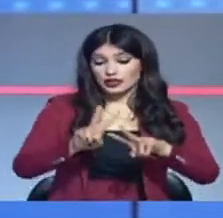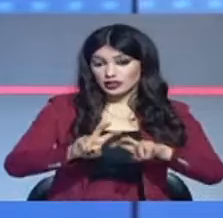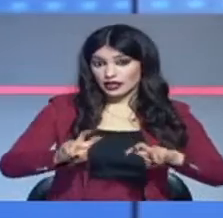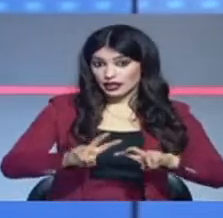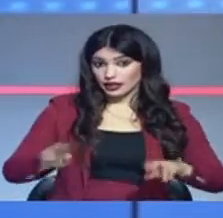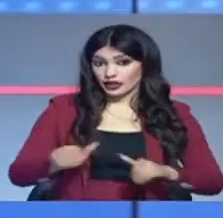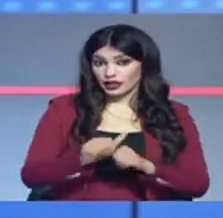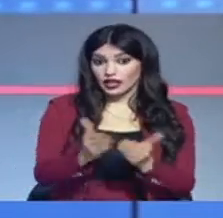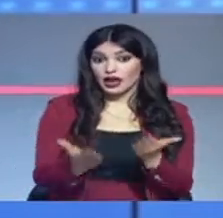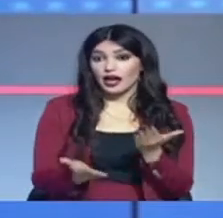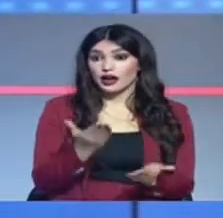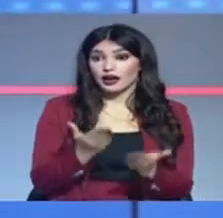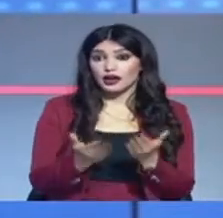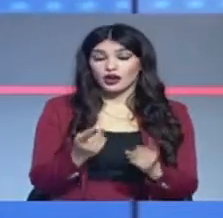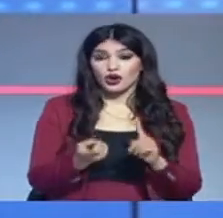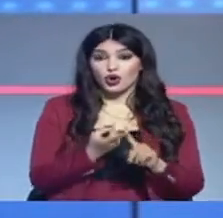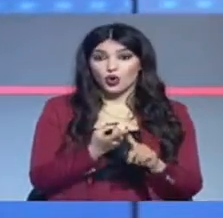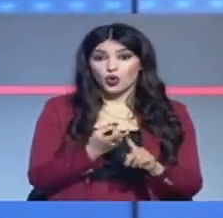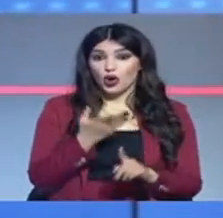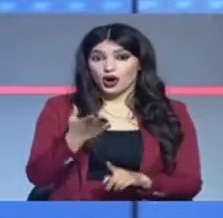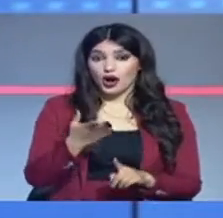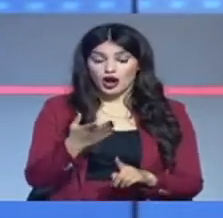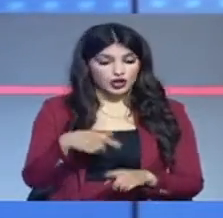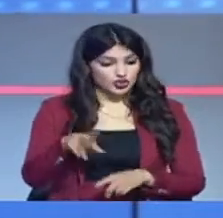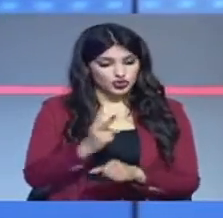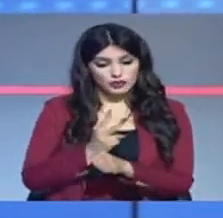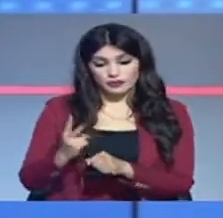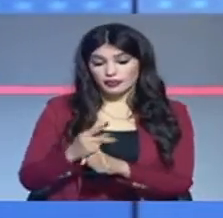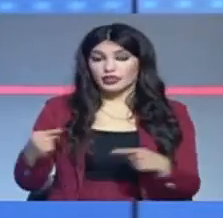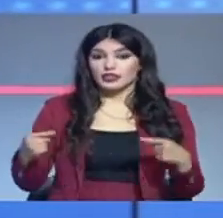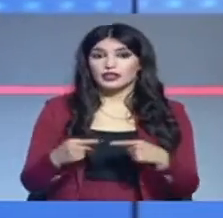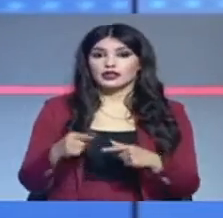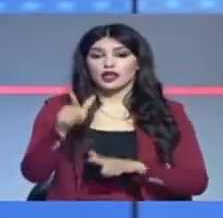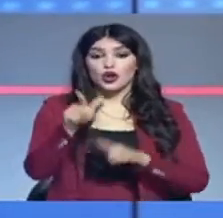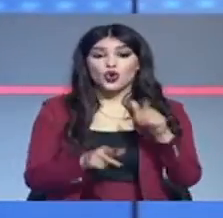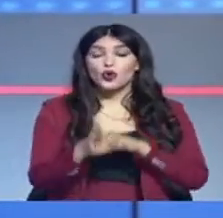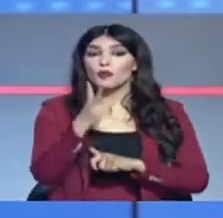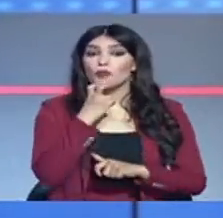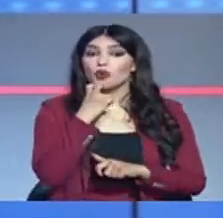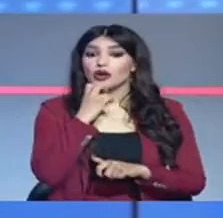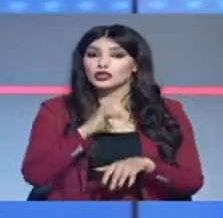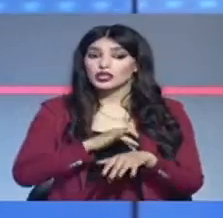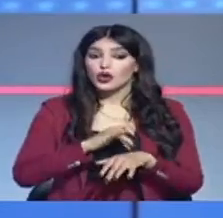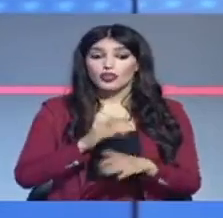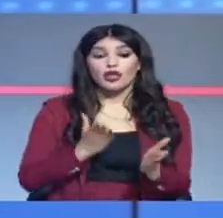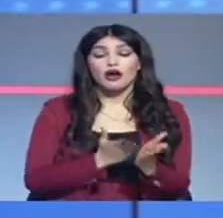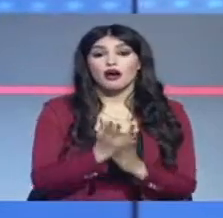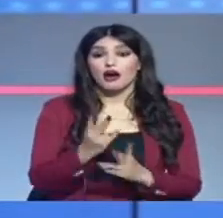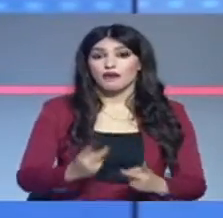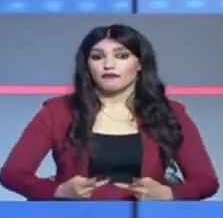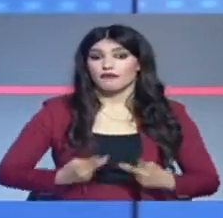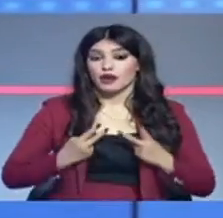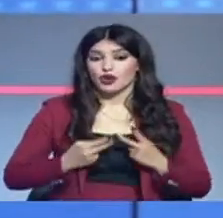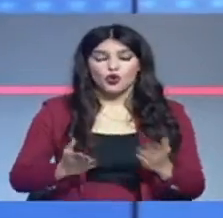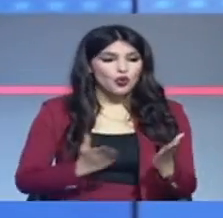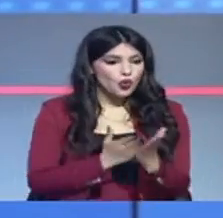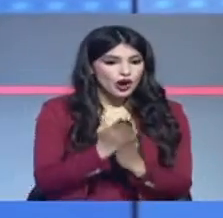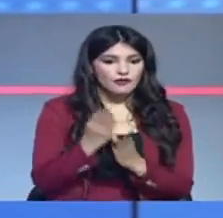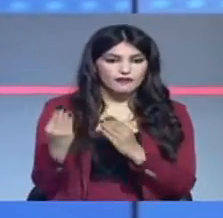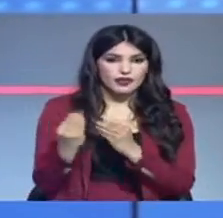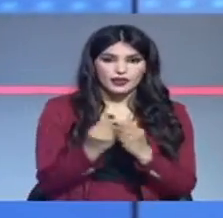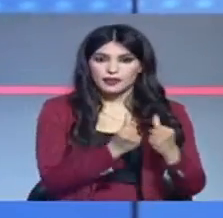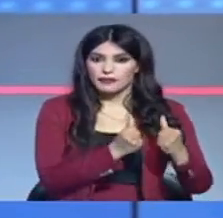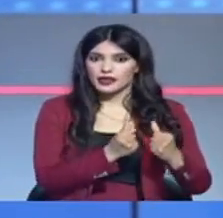في علاقه بهذه الجرائم وهي جرائم ضد الانسانيه وتمس من حقنا في الحياه وحقنا في بيئه سليمه